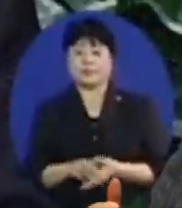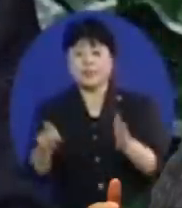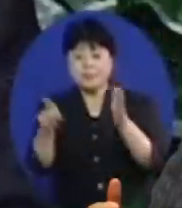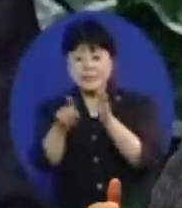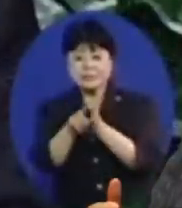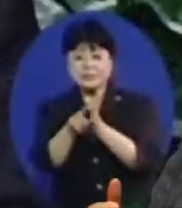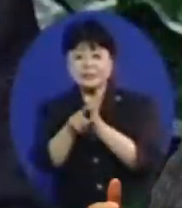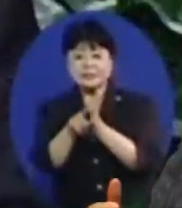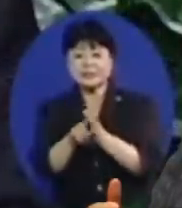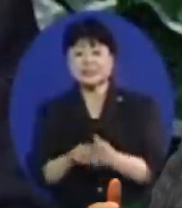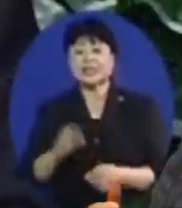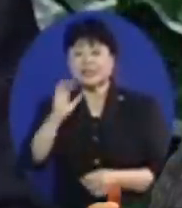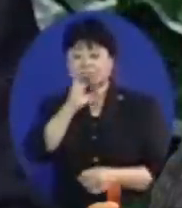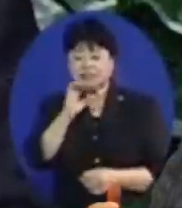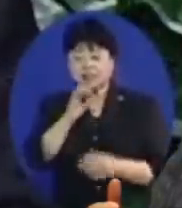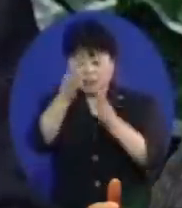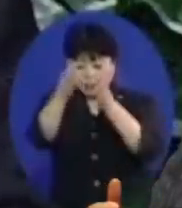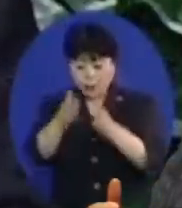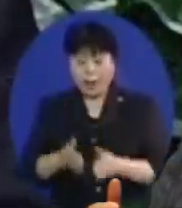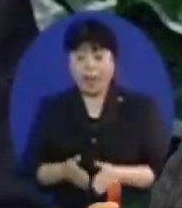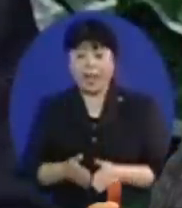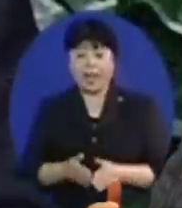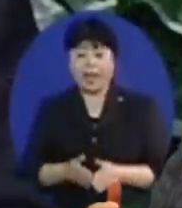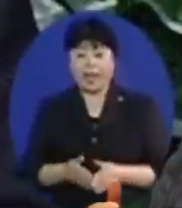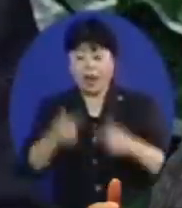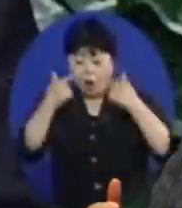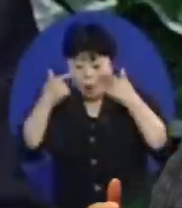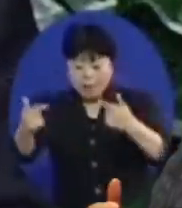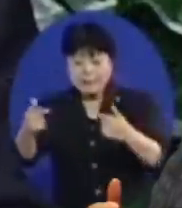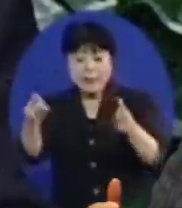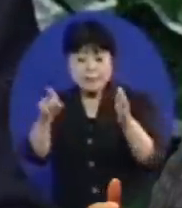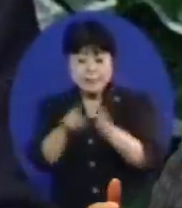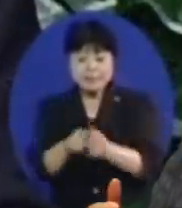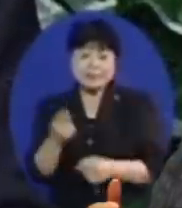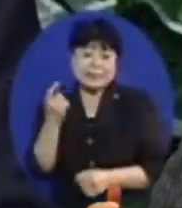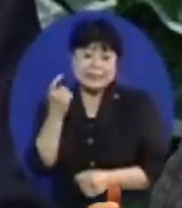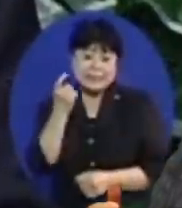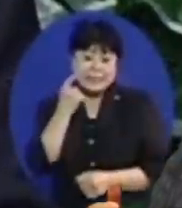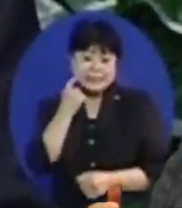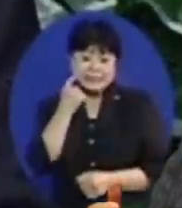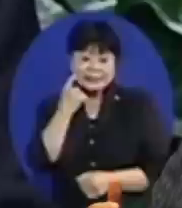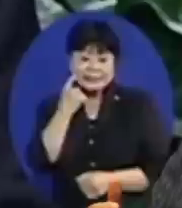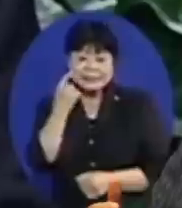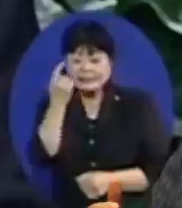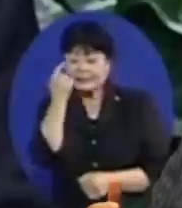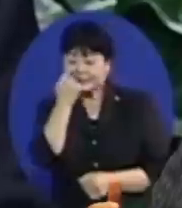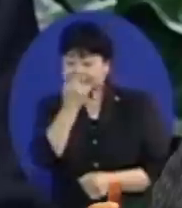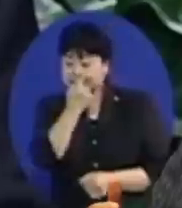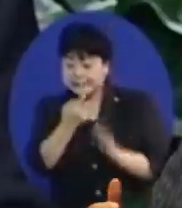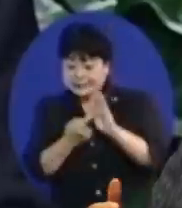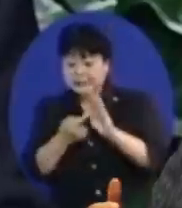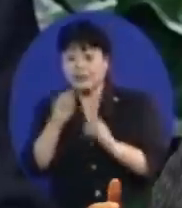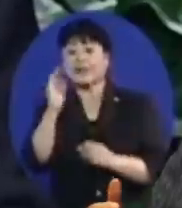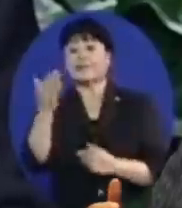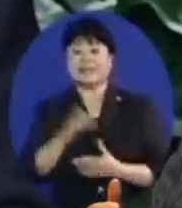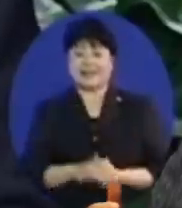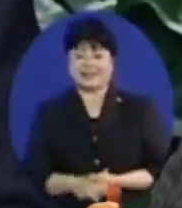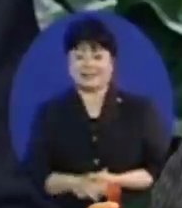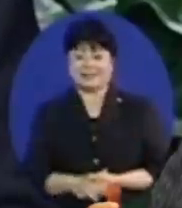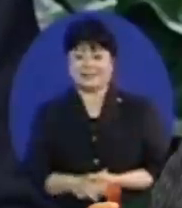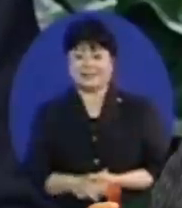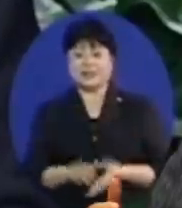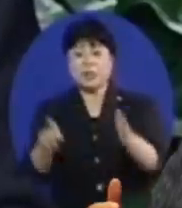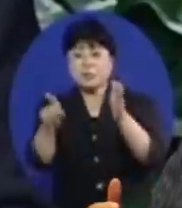믿음은 시련을 통해서 확실한 믿음인지 가짜 믿음인지 증명되는 것입니다.